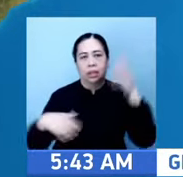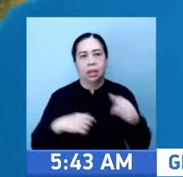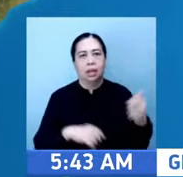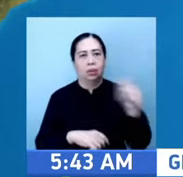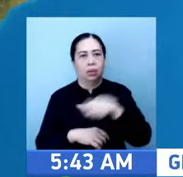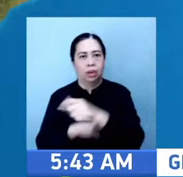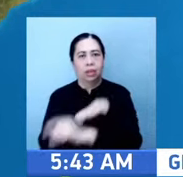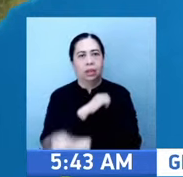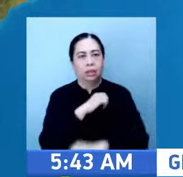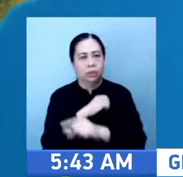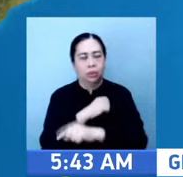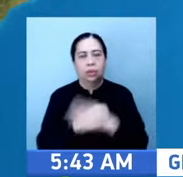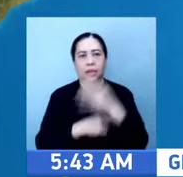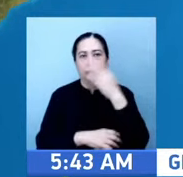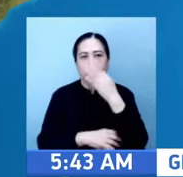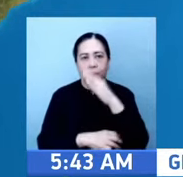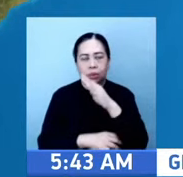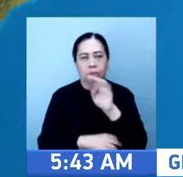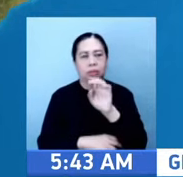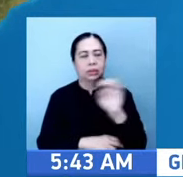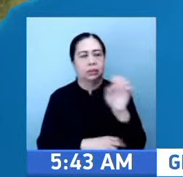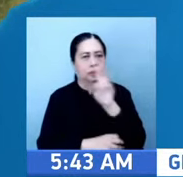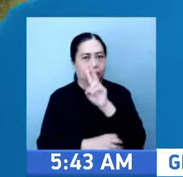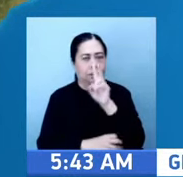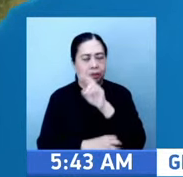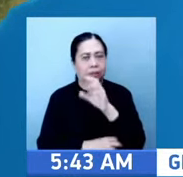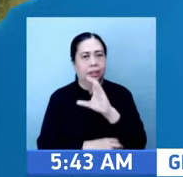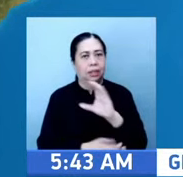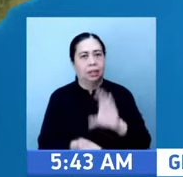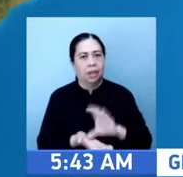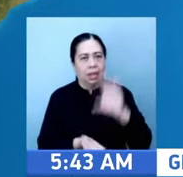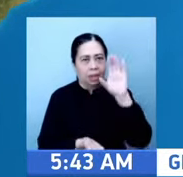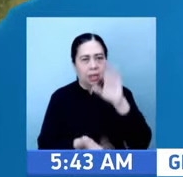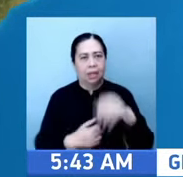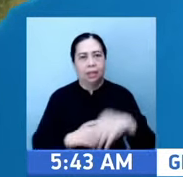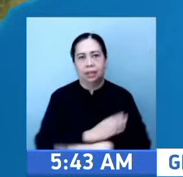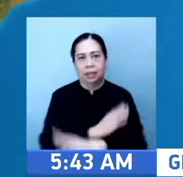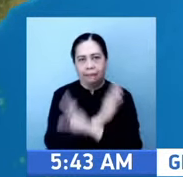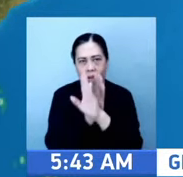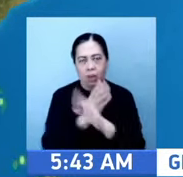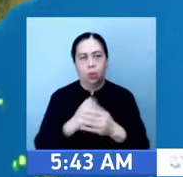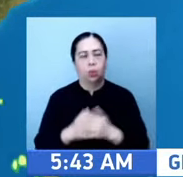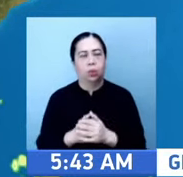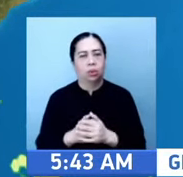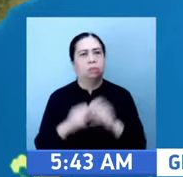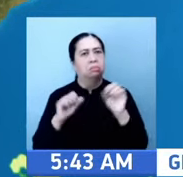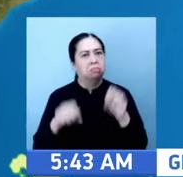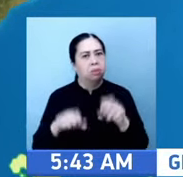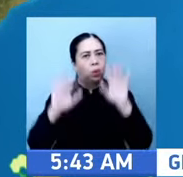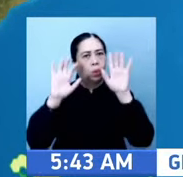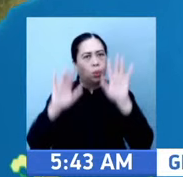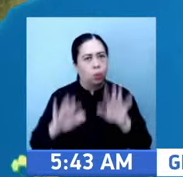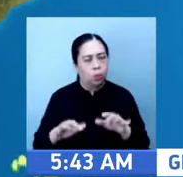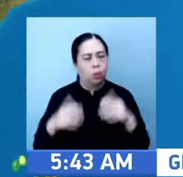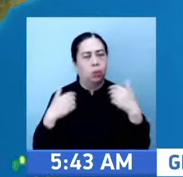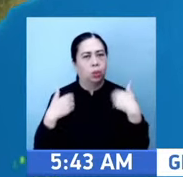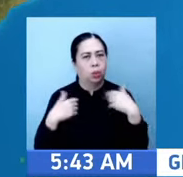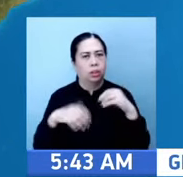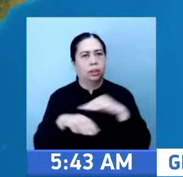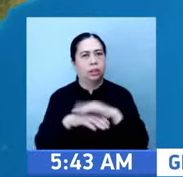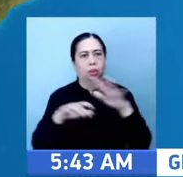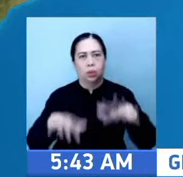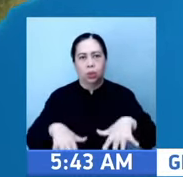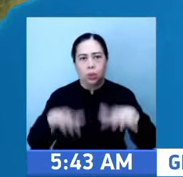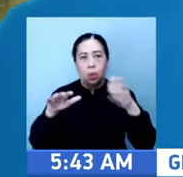Region, Eastern Visayas, Caraga at Davao Region. Posible po ang heavy rain sa ilang lugar na maaaring magdulot ng baha o kaya naman